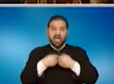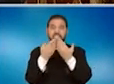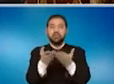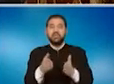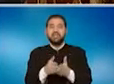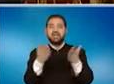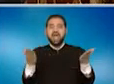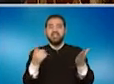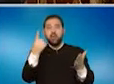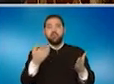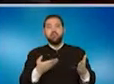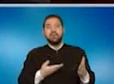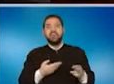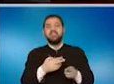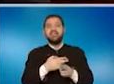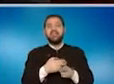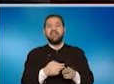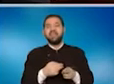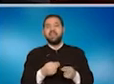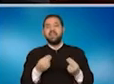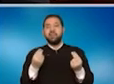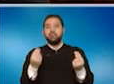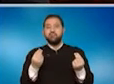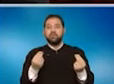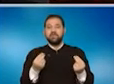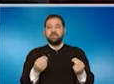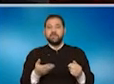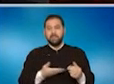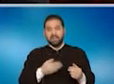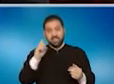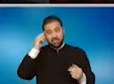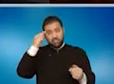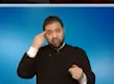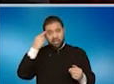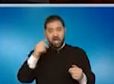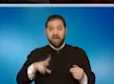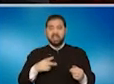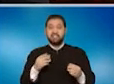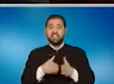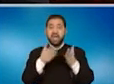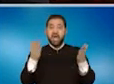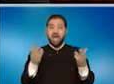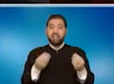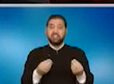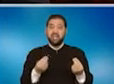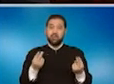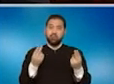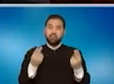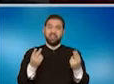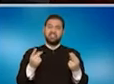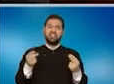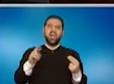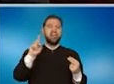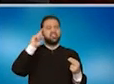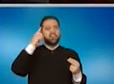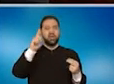părinte sfânt și sfințit. Părintele știa că e cartea valoroasă, dar știa că nu-l poate